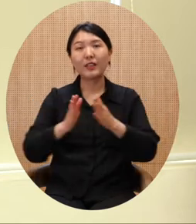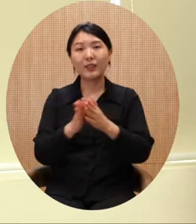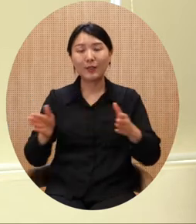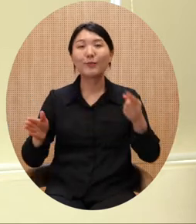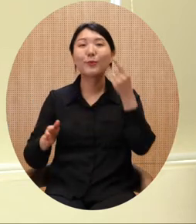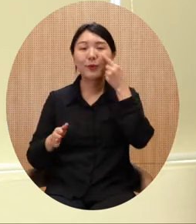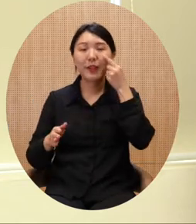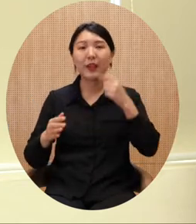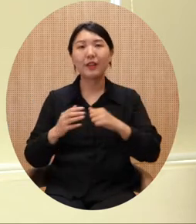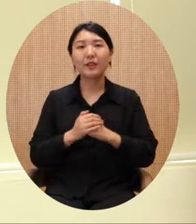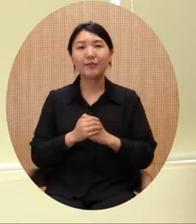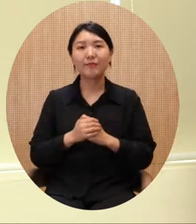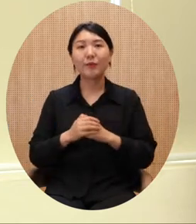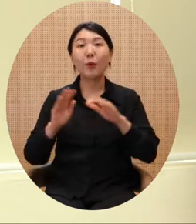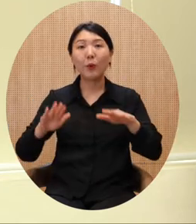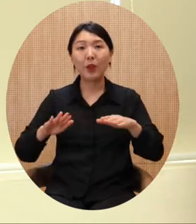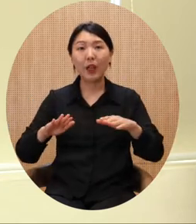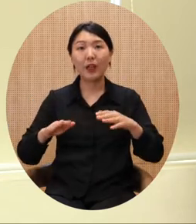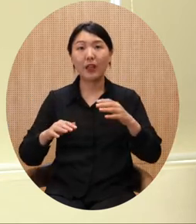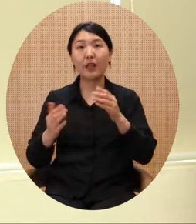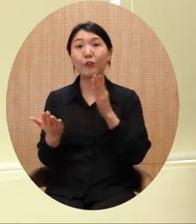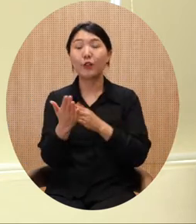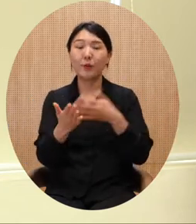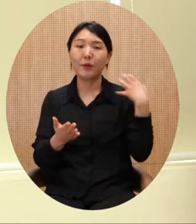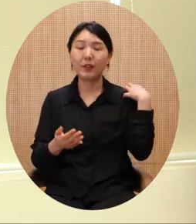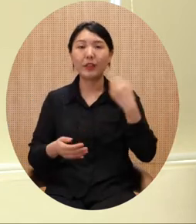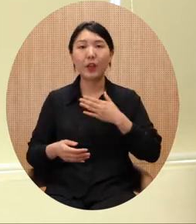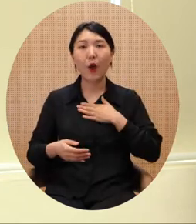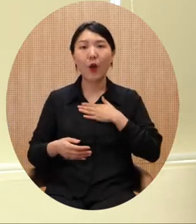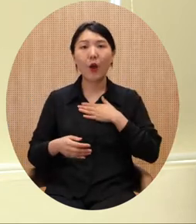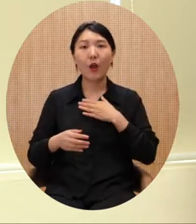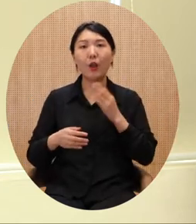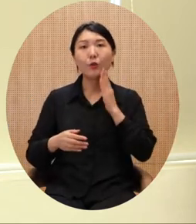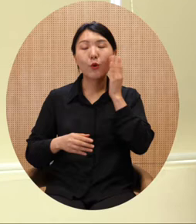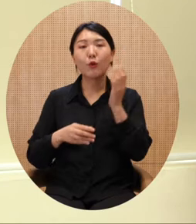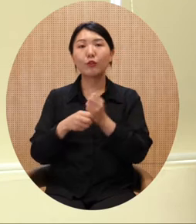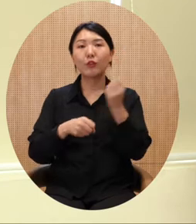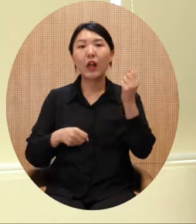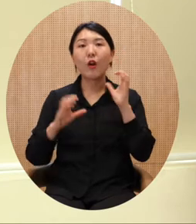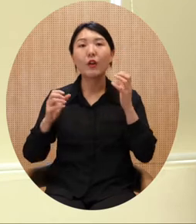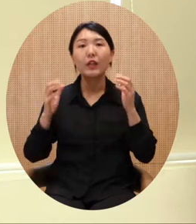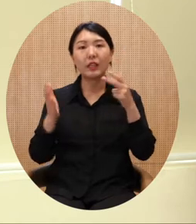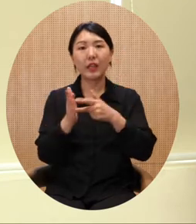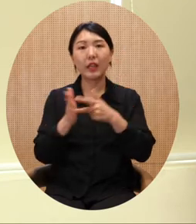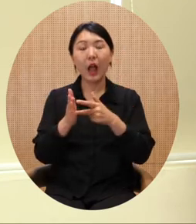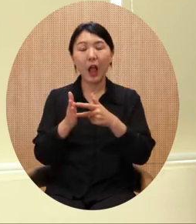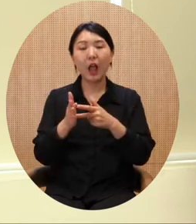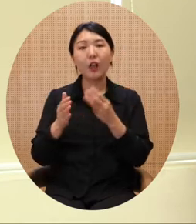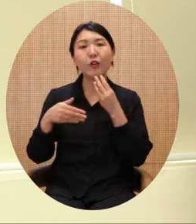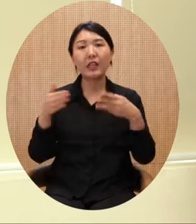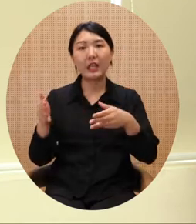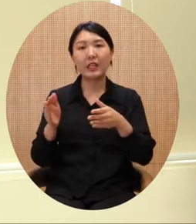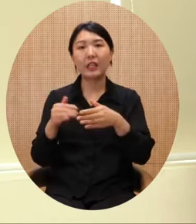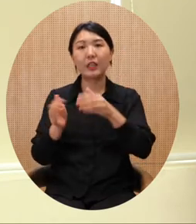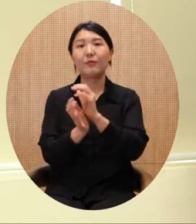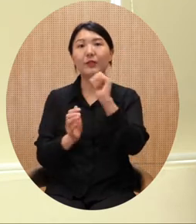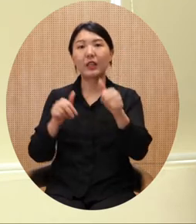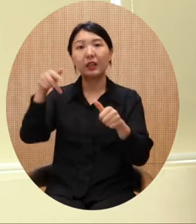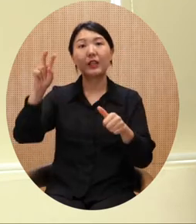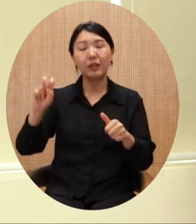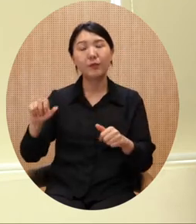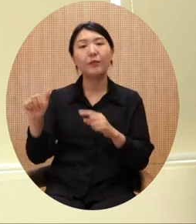하겠습니다. 오늘 사회를 맡은 저는 철옥우산 어린이재단 경기아동보호센터 팀장